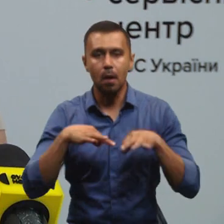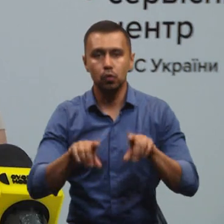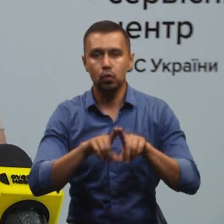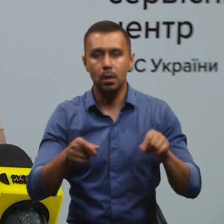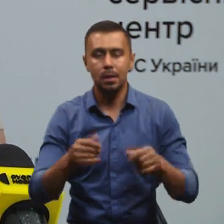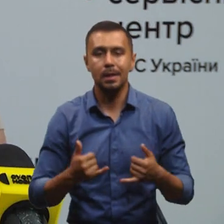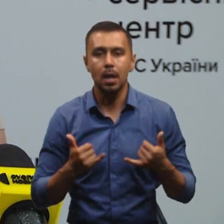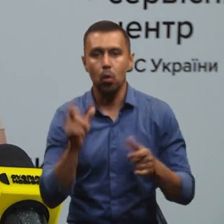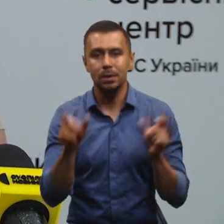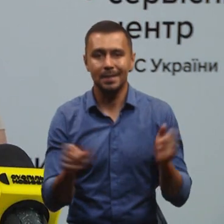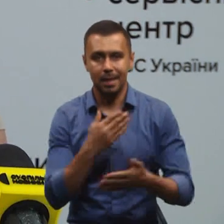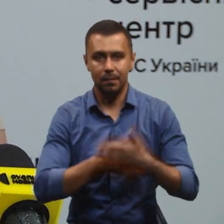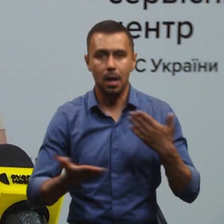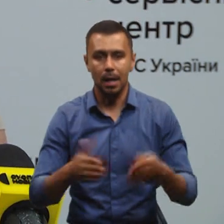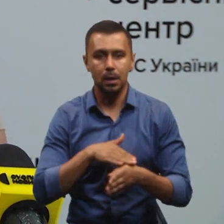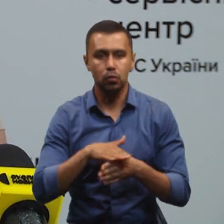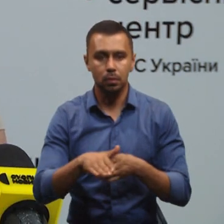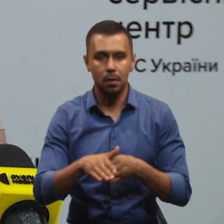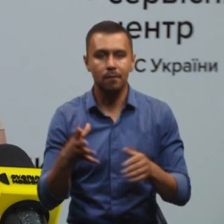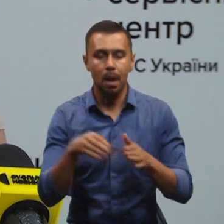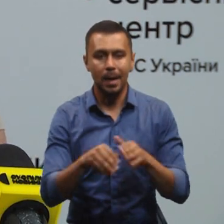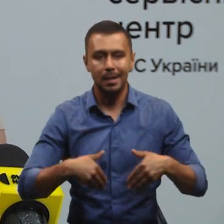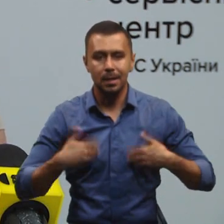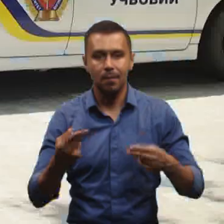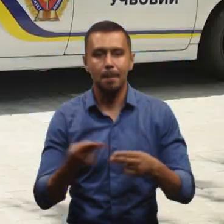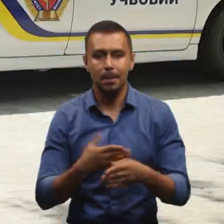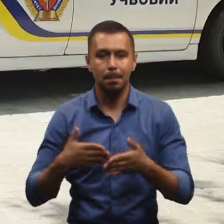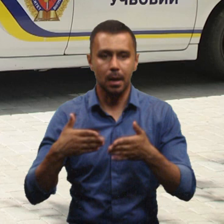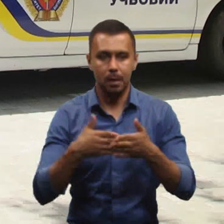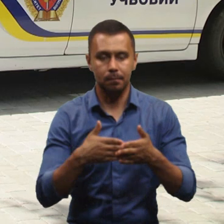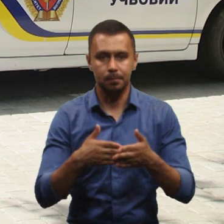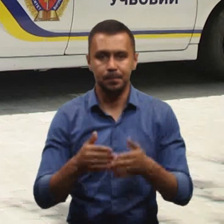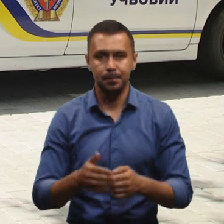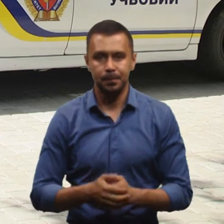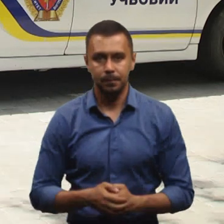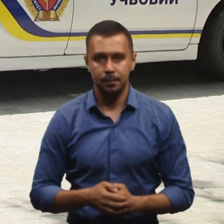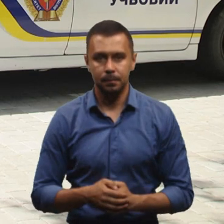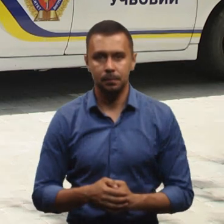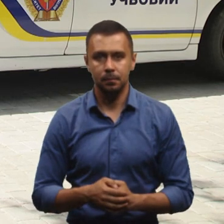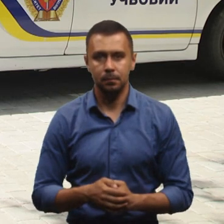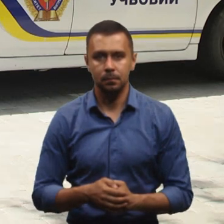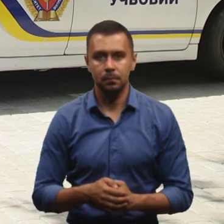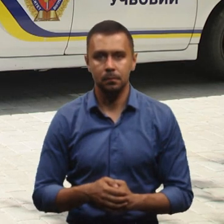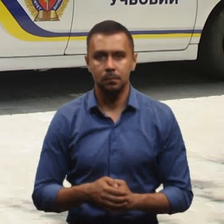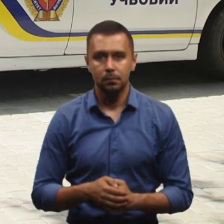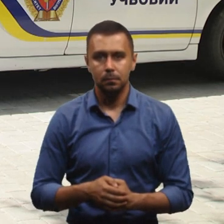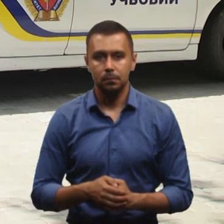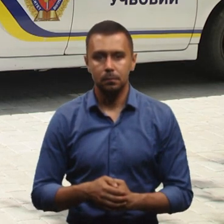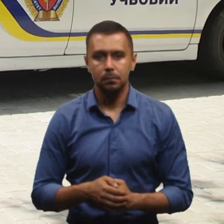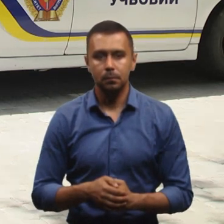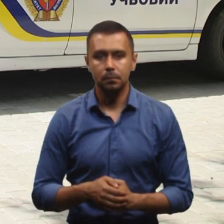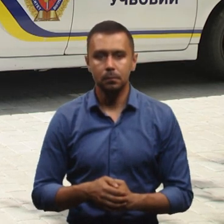осіб з інвалідністю», який реалізується у рамках ініціативи «Без бар'єрів». Світлана Поробок, Олександр Горішевський, Суспільне